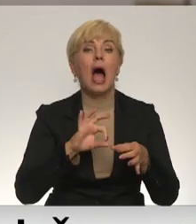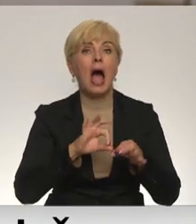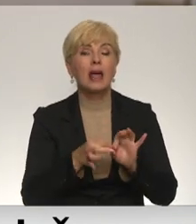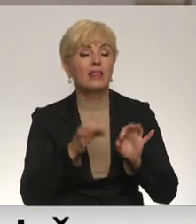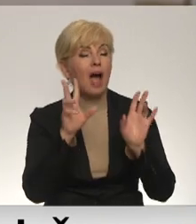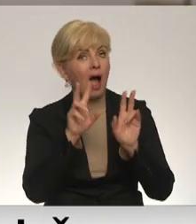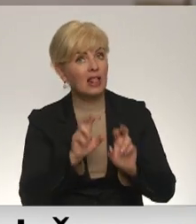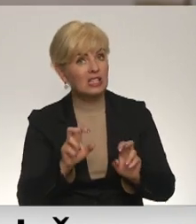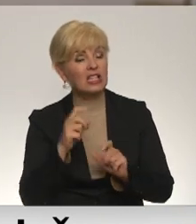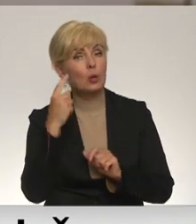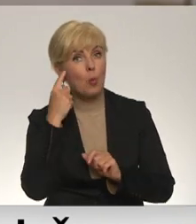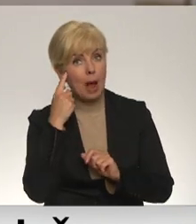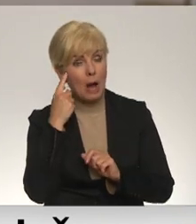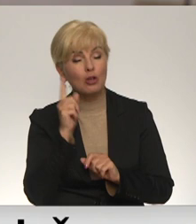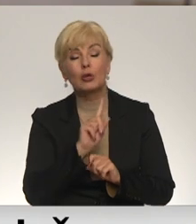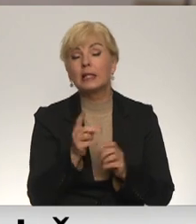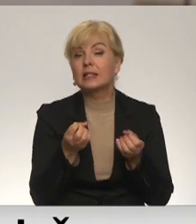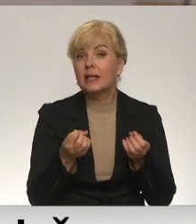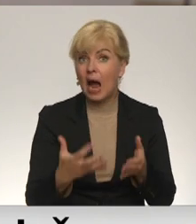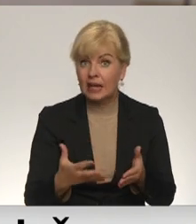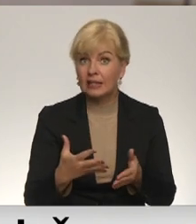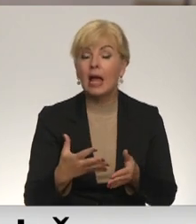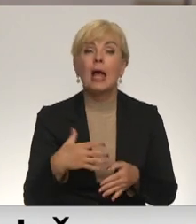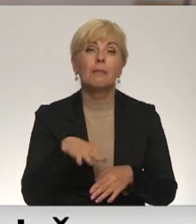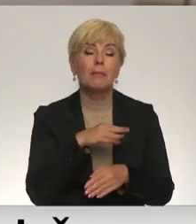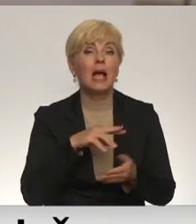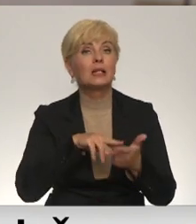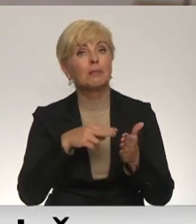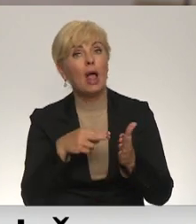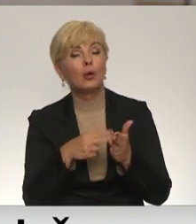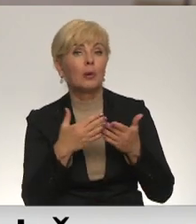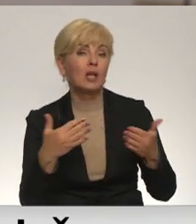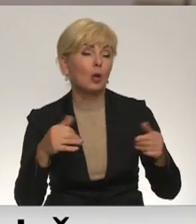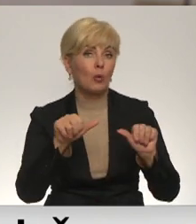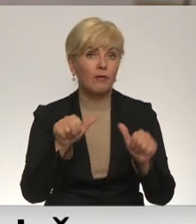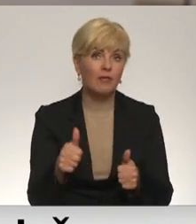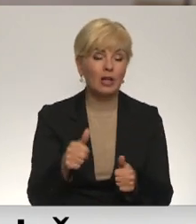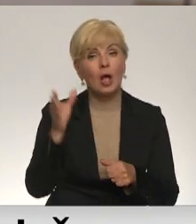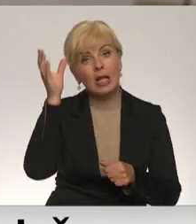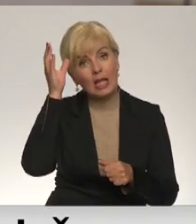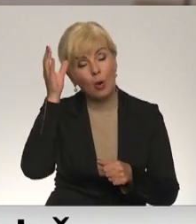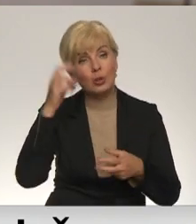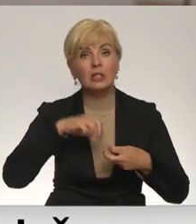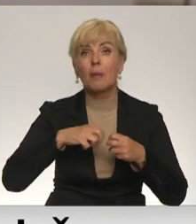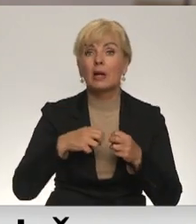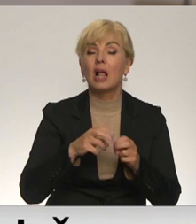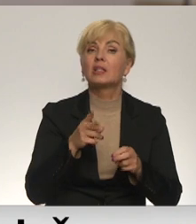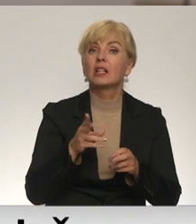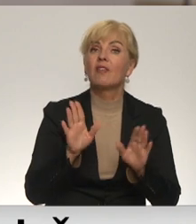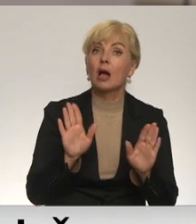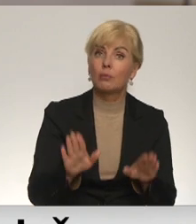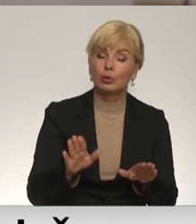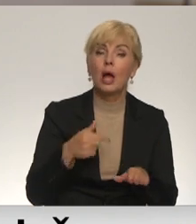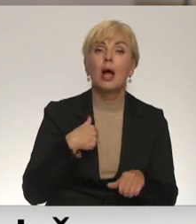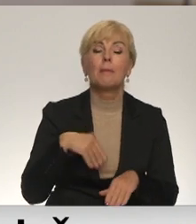un skaidrs, ka, ja mēs tā prognozējam visādi veidi, tiksim, teoretiskās problēmas, kas var būt, tad